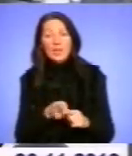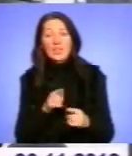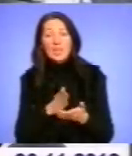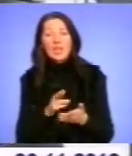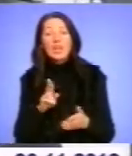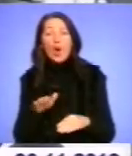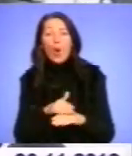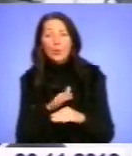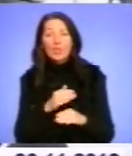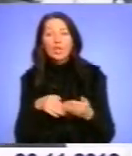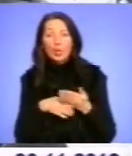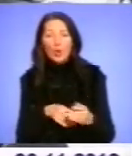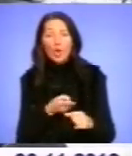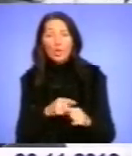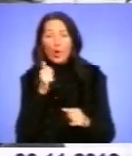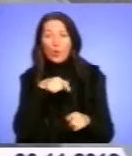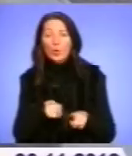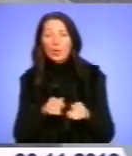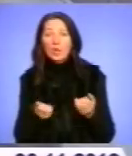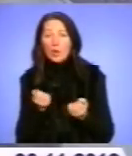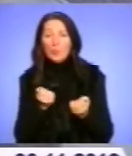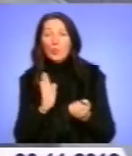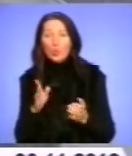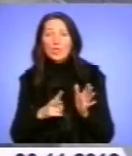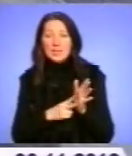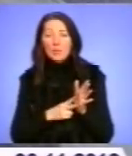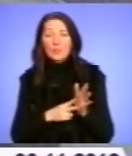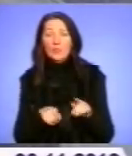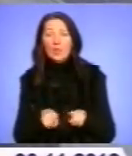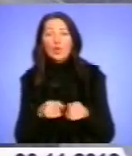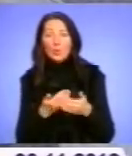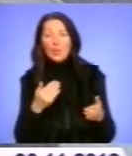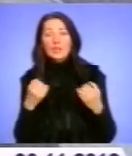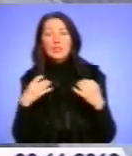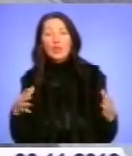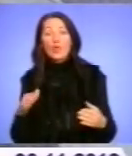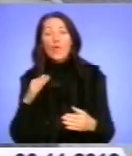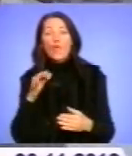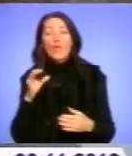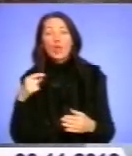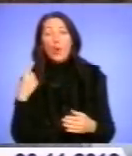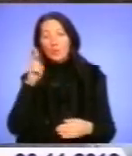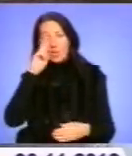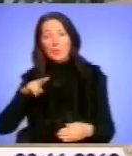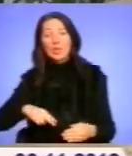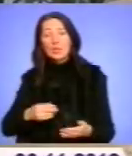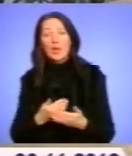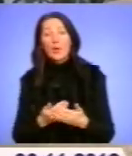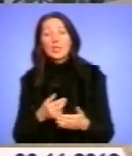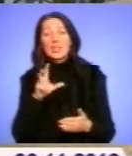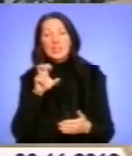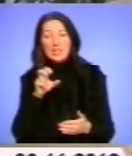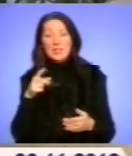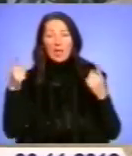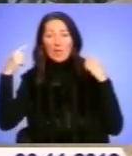гуманітарна допомога. Цього року таких автомобілів надійшло 7. Також напередодні свята в фойє облдержадміністрації понад 300 творчих робіт представили